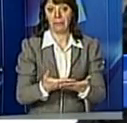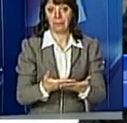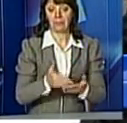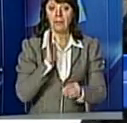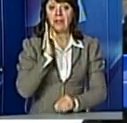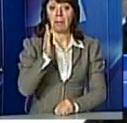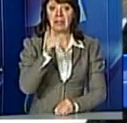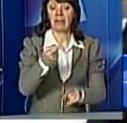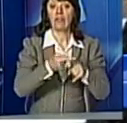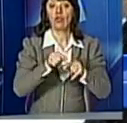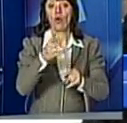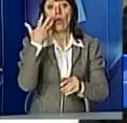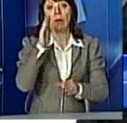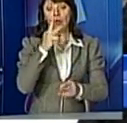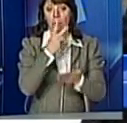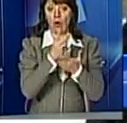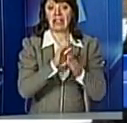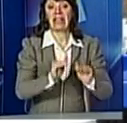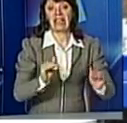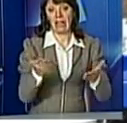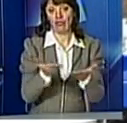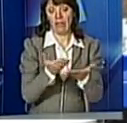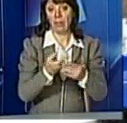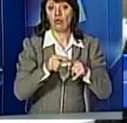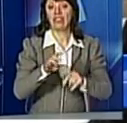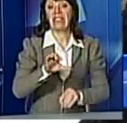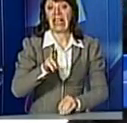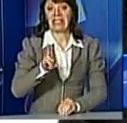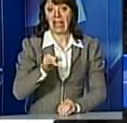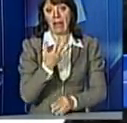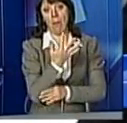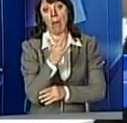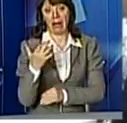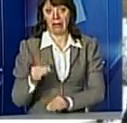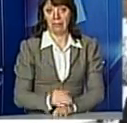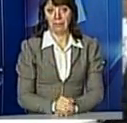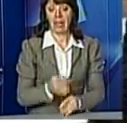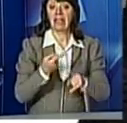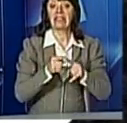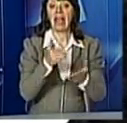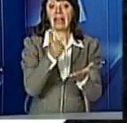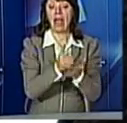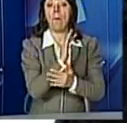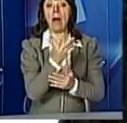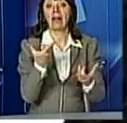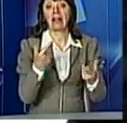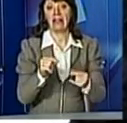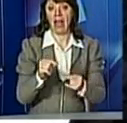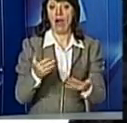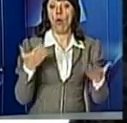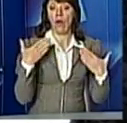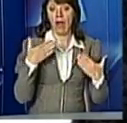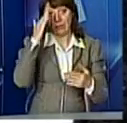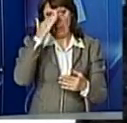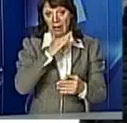перспектива тільки тоді коли будуть показувати якісь дитячі фільми тому що стрейський парк це є парк де гуляють батьки з